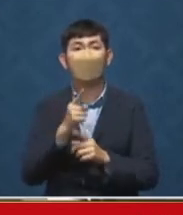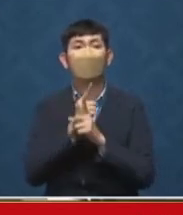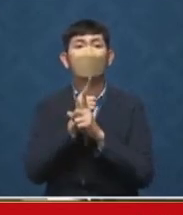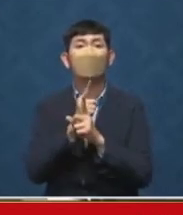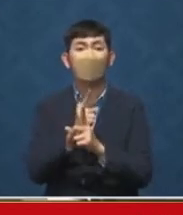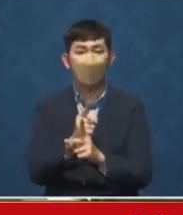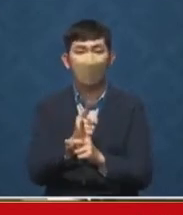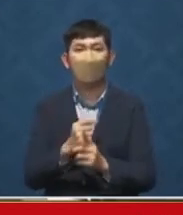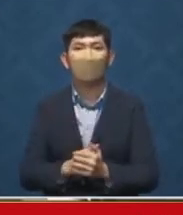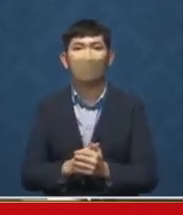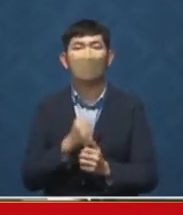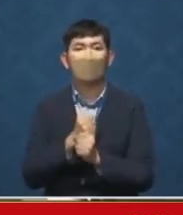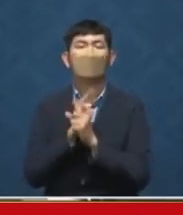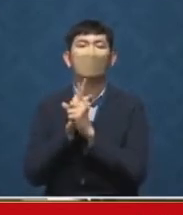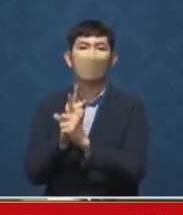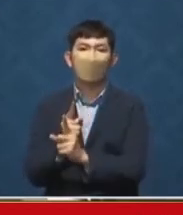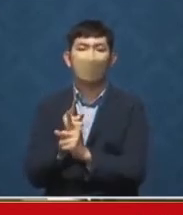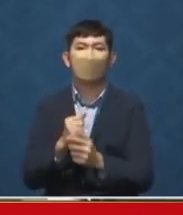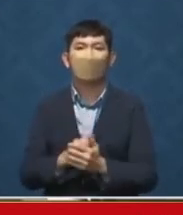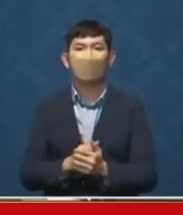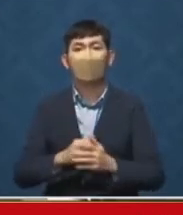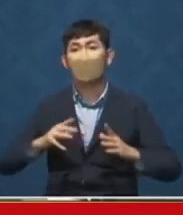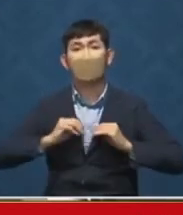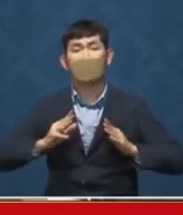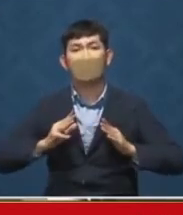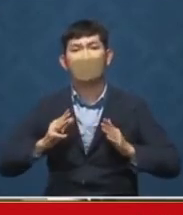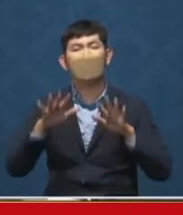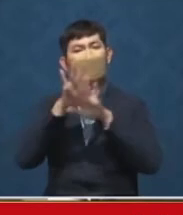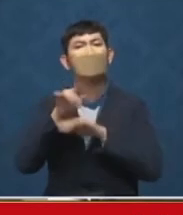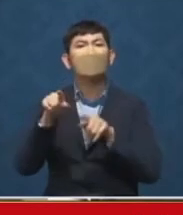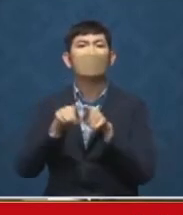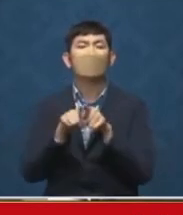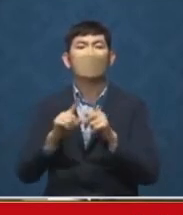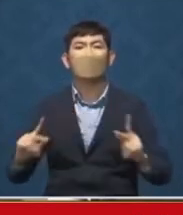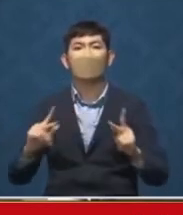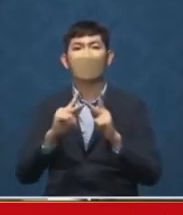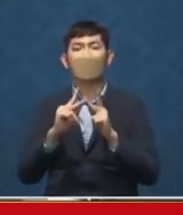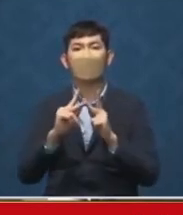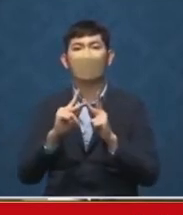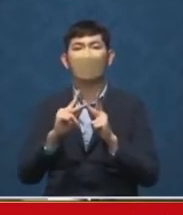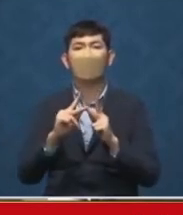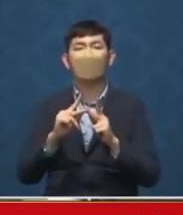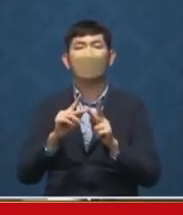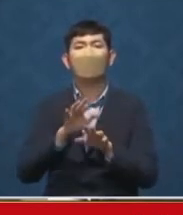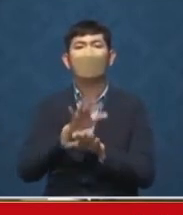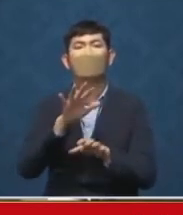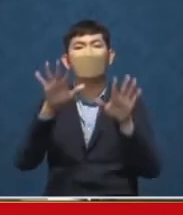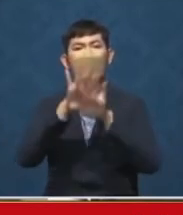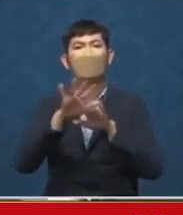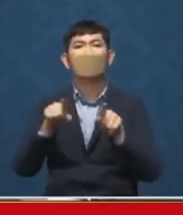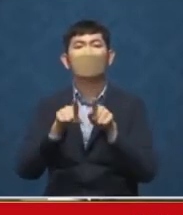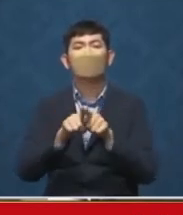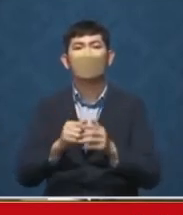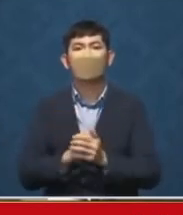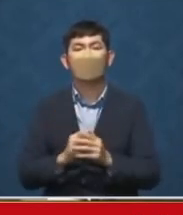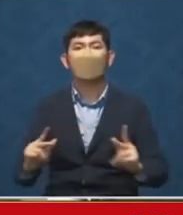ท่านต้องไหลตามสถานการณ์ด้วยแล้วก็ทำตามนั้นอ่ะพอไม่รับก็คล้ายๆกันกระทรวงมหาดไทยก็ให้ความเห็นคล้ายๆกันกระ